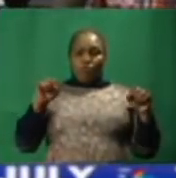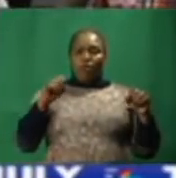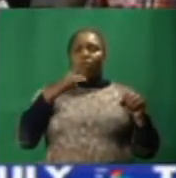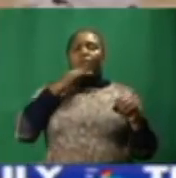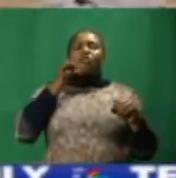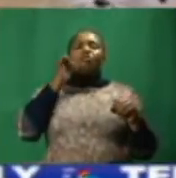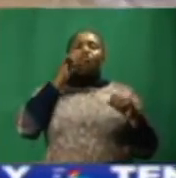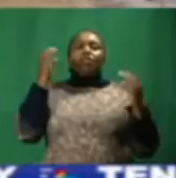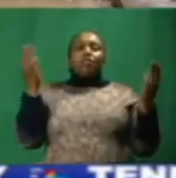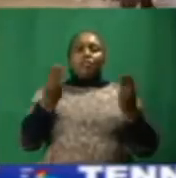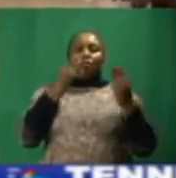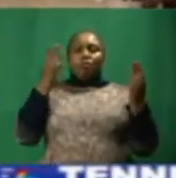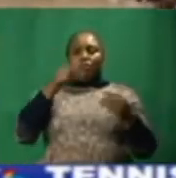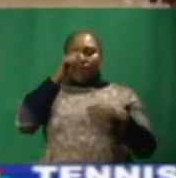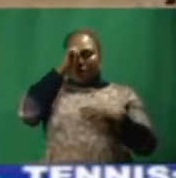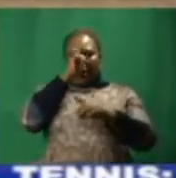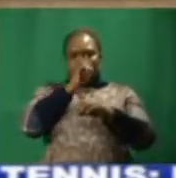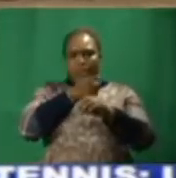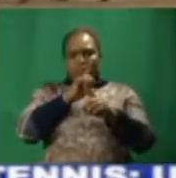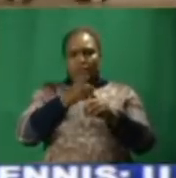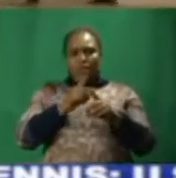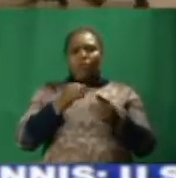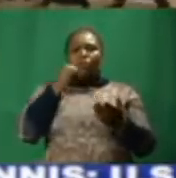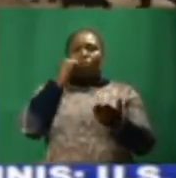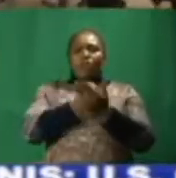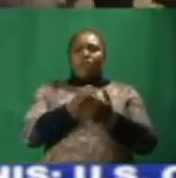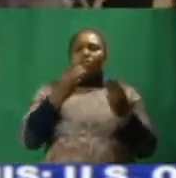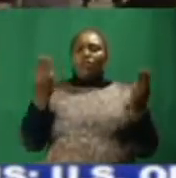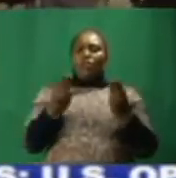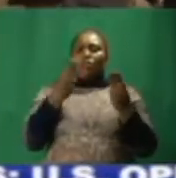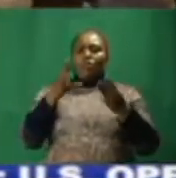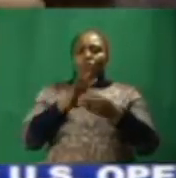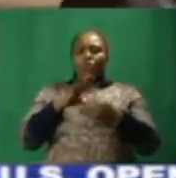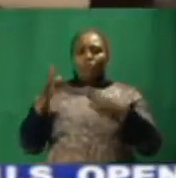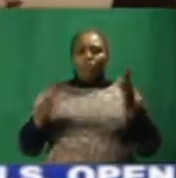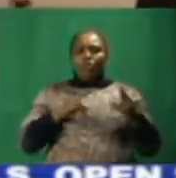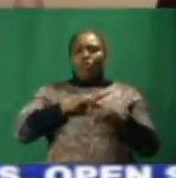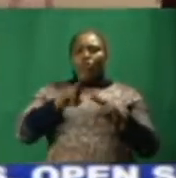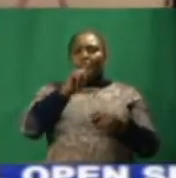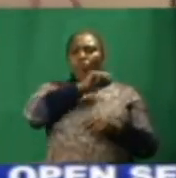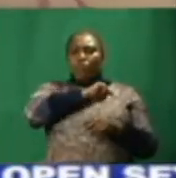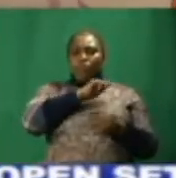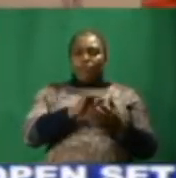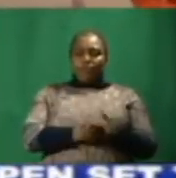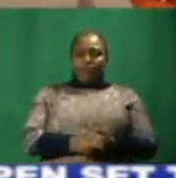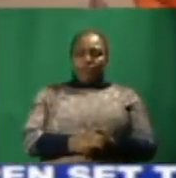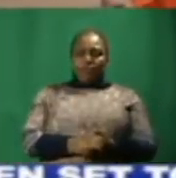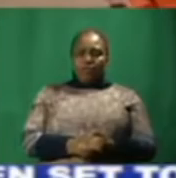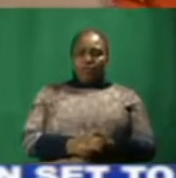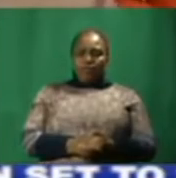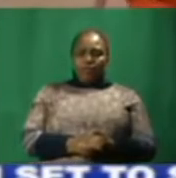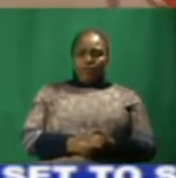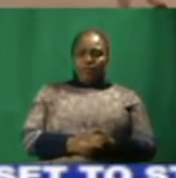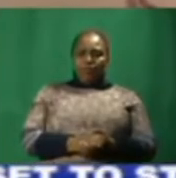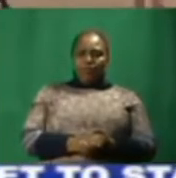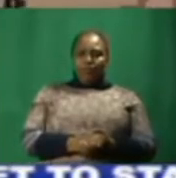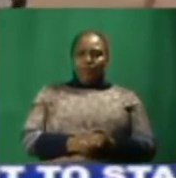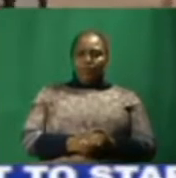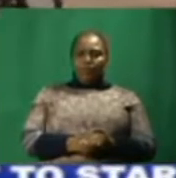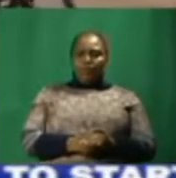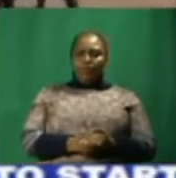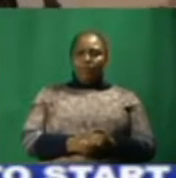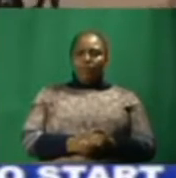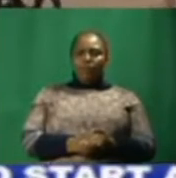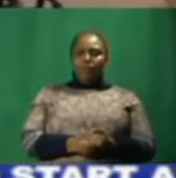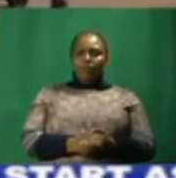uthi kuletinsolo tekuthi ubhalise bomakhelwane bakhe akusilo liciniso. Etindzabeni kubika lungile lamagagula